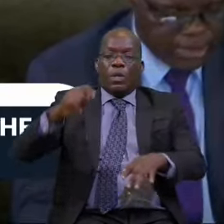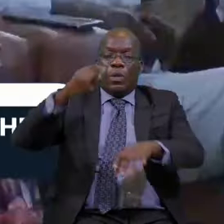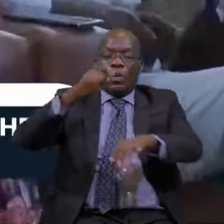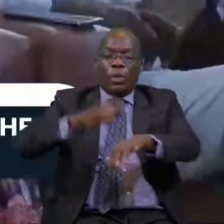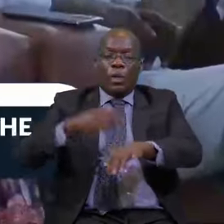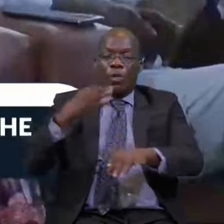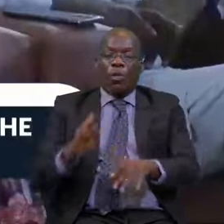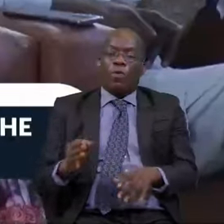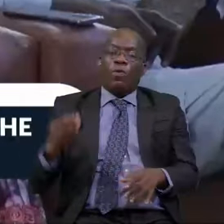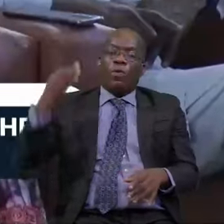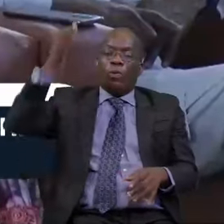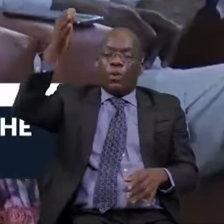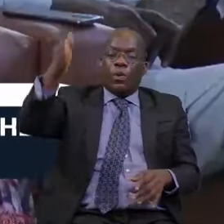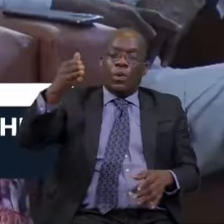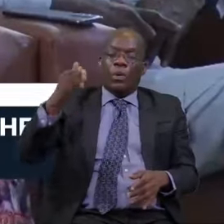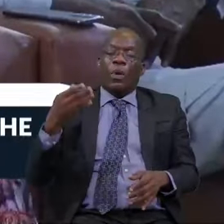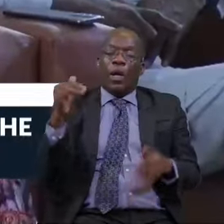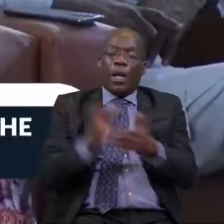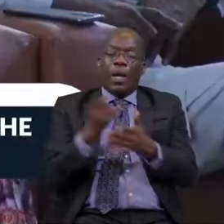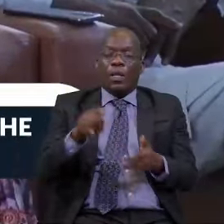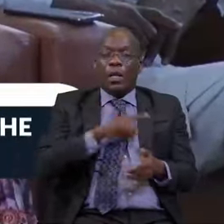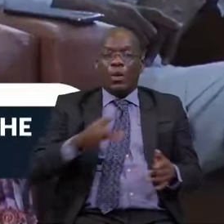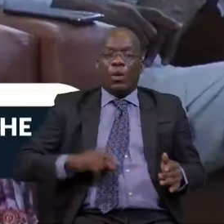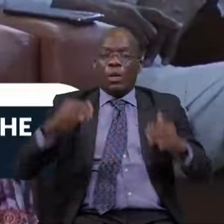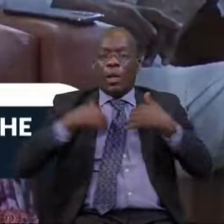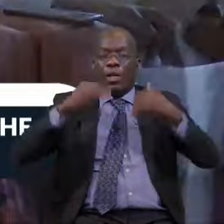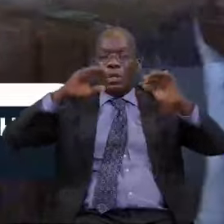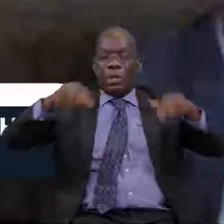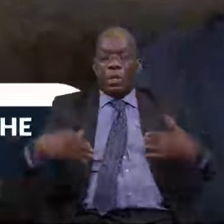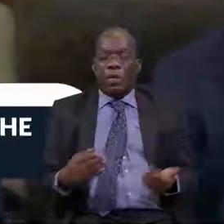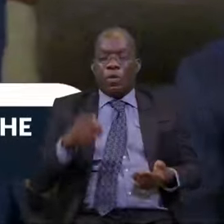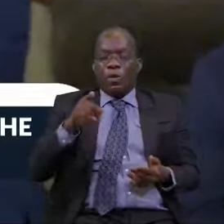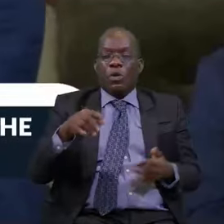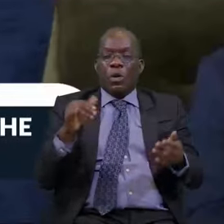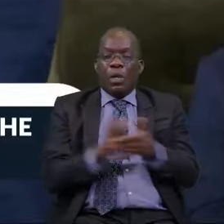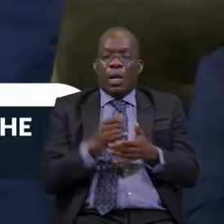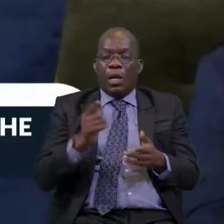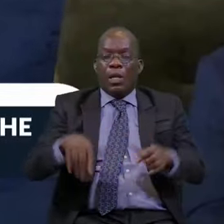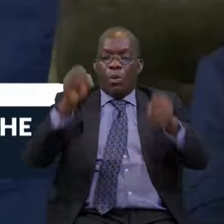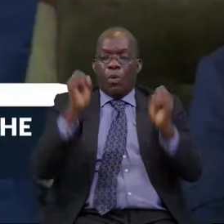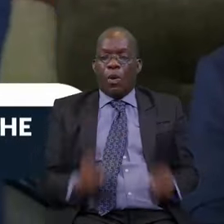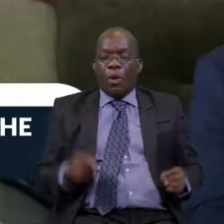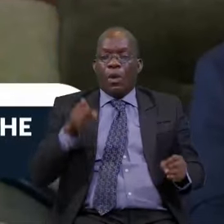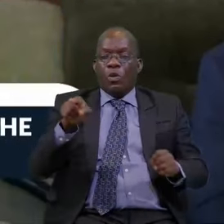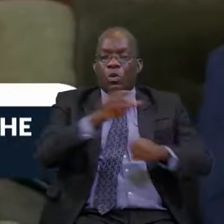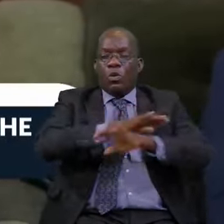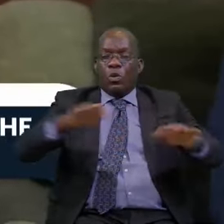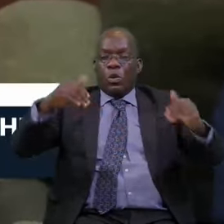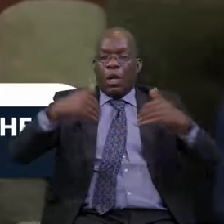de destinée. Et le Seigneur vous a accordé que la puissance que vous n'avez